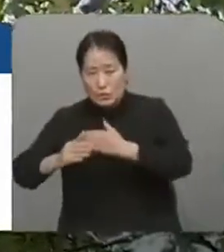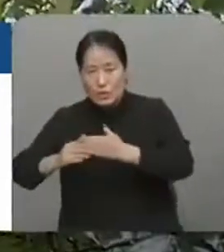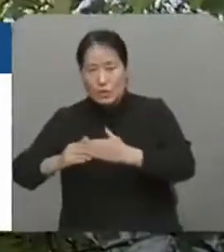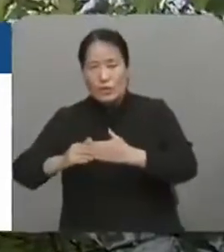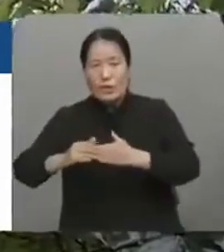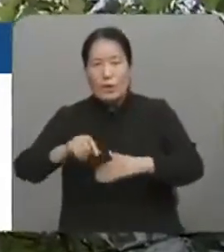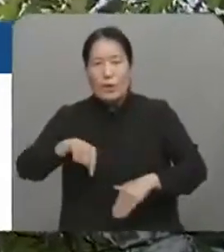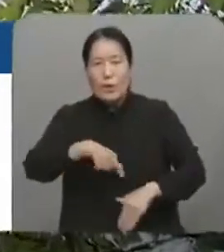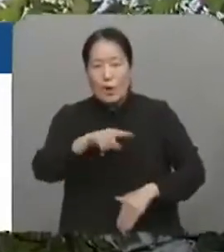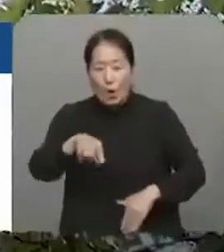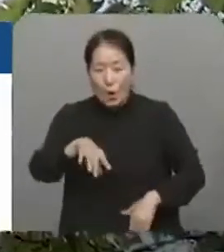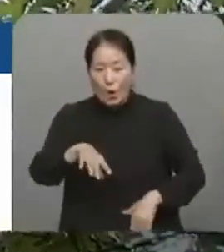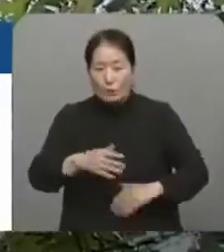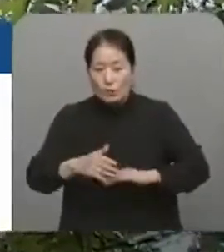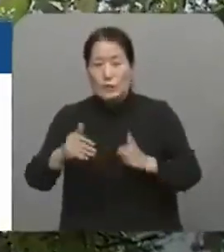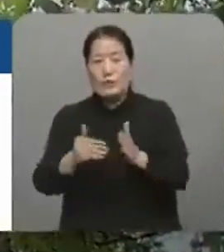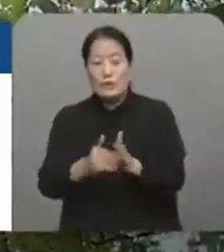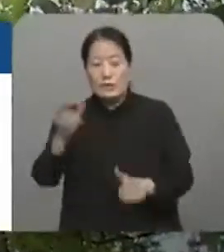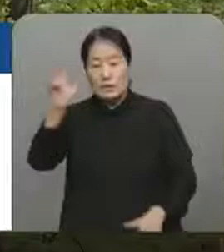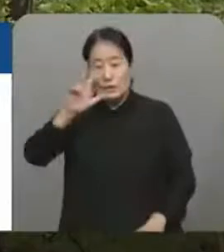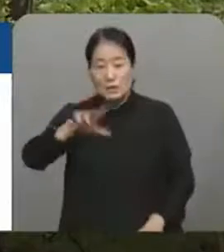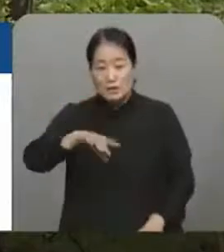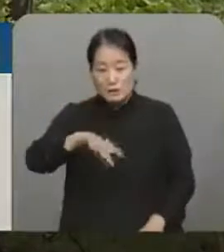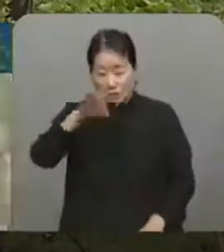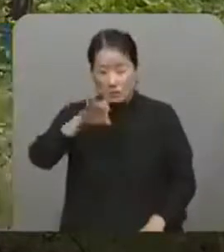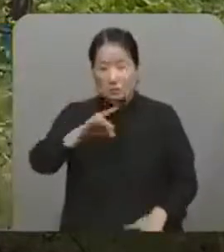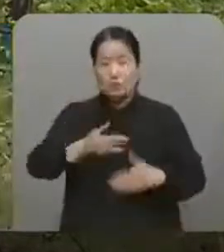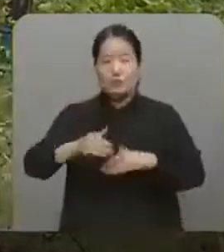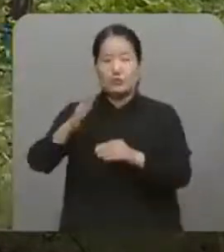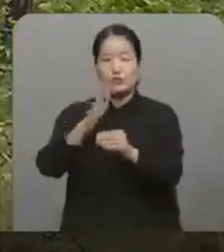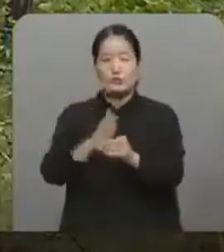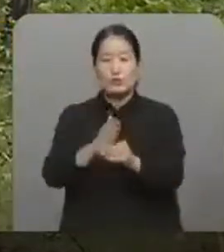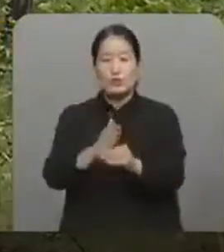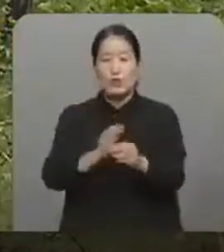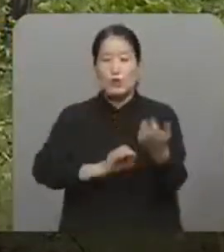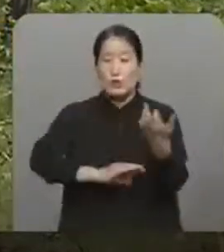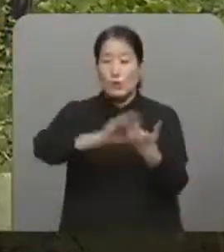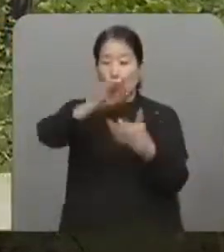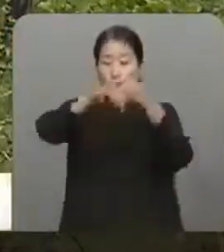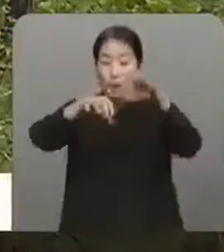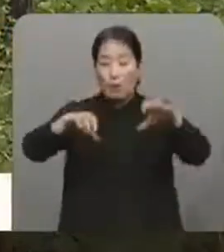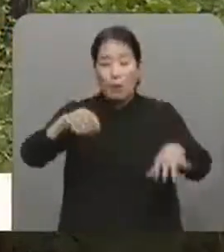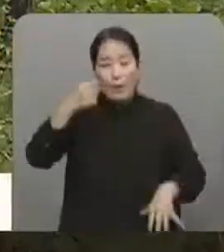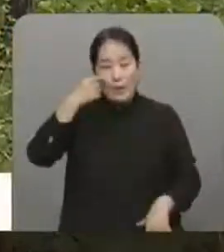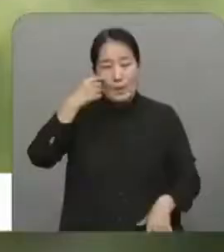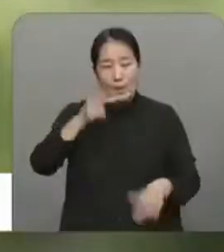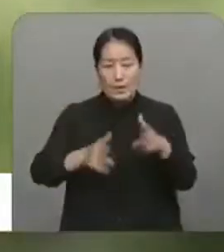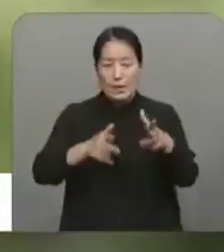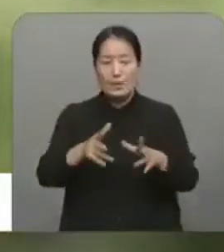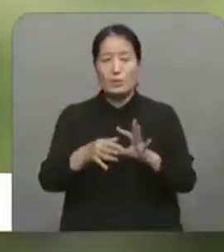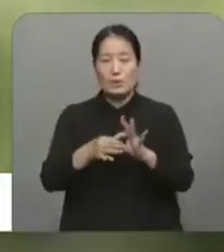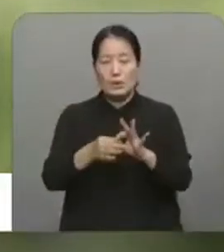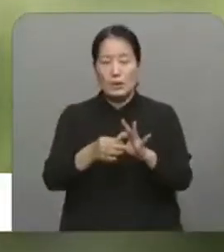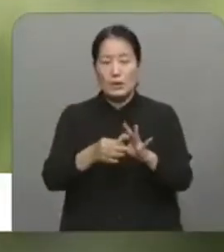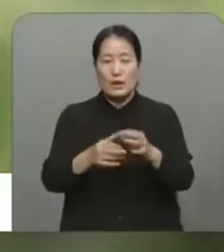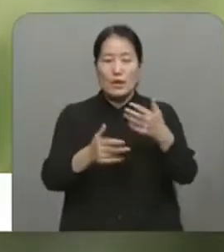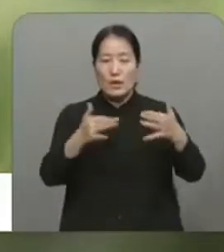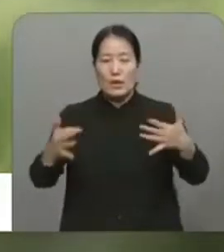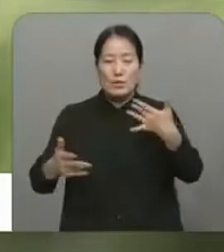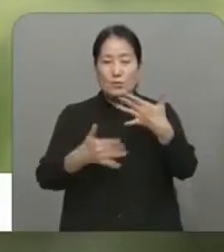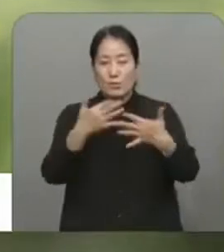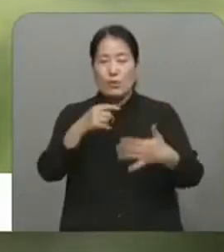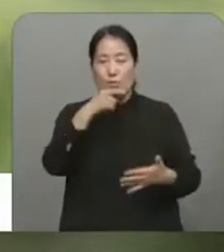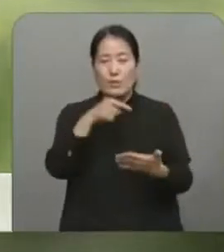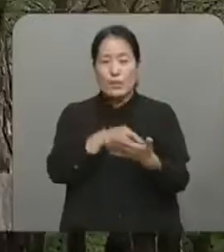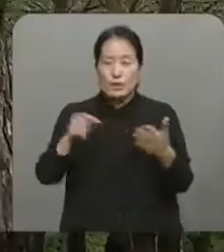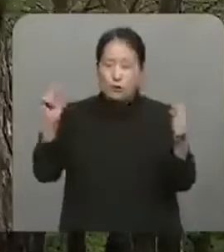이러한 것들이 전국에 최초로 추진하고 있습니다. 산림청은 강원 동해안 대상 시범 사업을 통해 산불 피해를 줄일 수